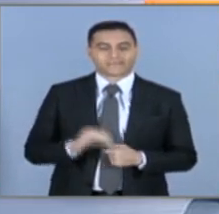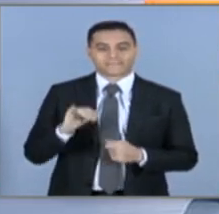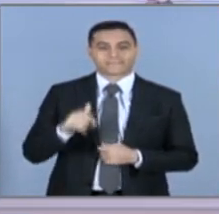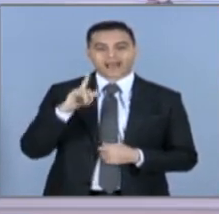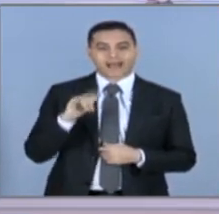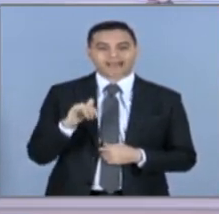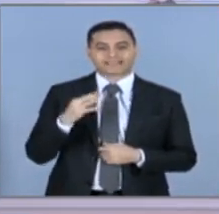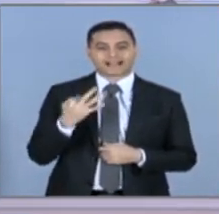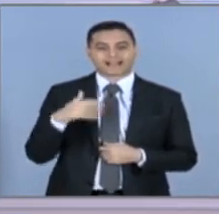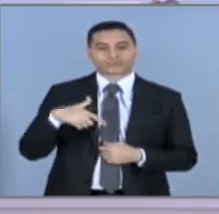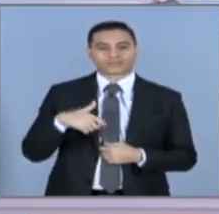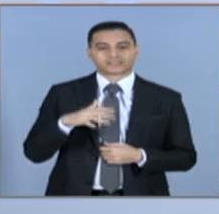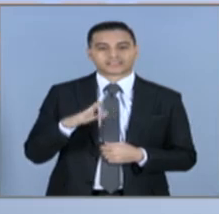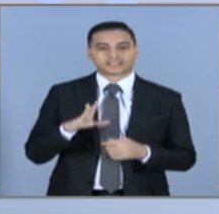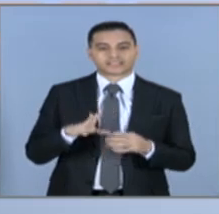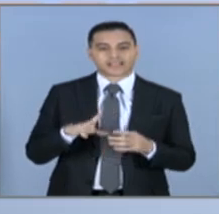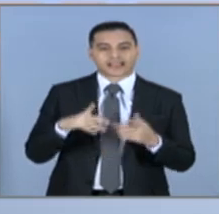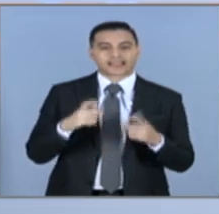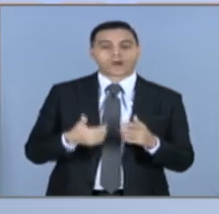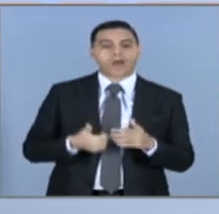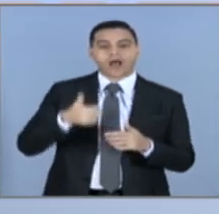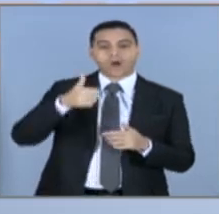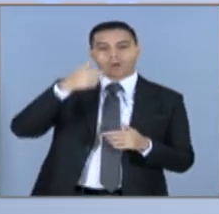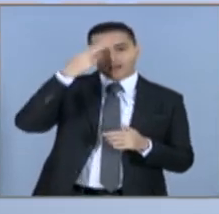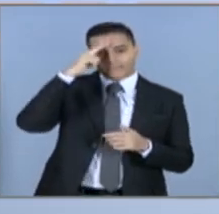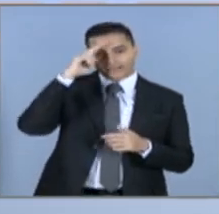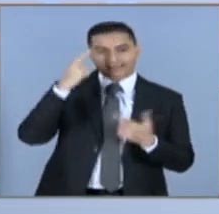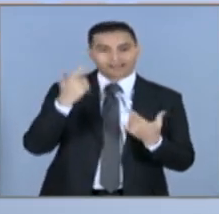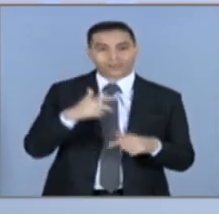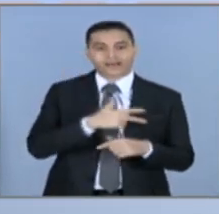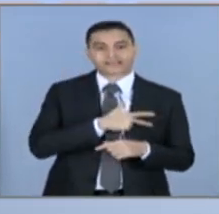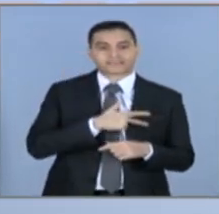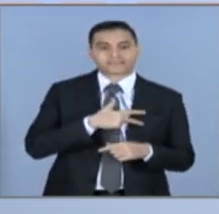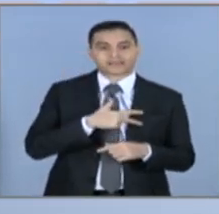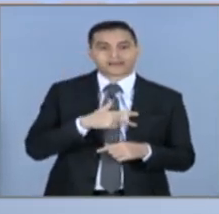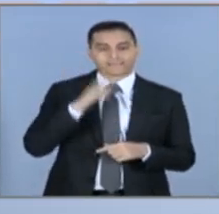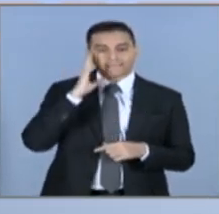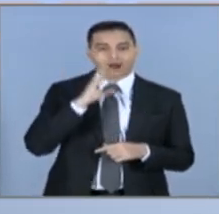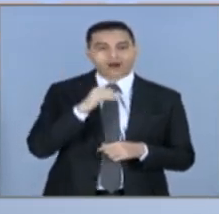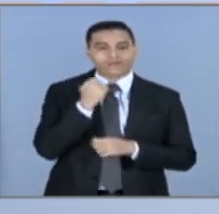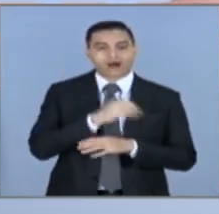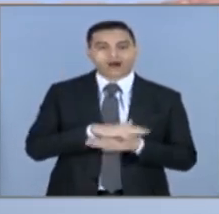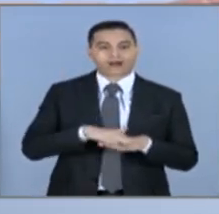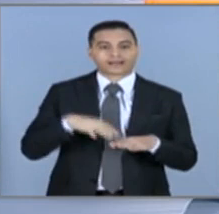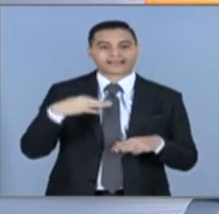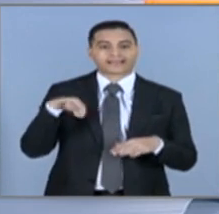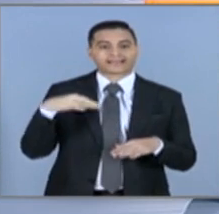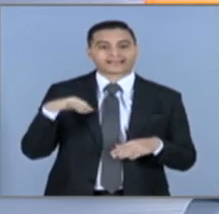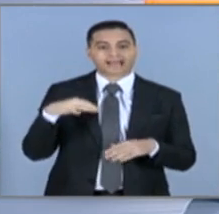مالي 63 طن. مين الدولة اللي كانت متسمية بساحل الذهب؟ غانا.